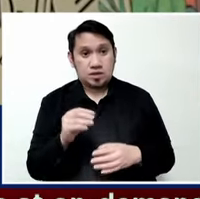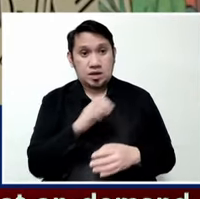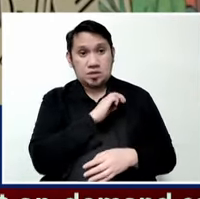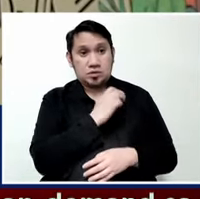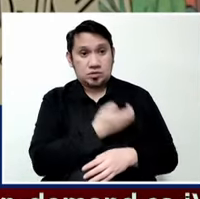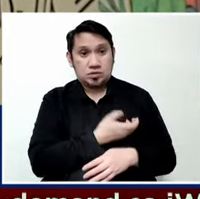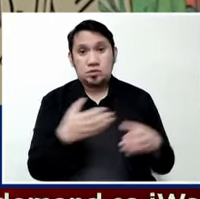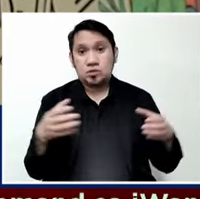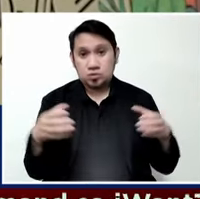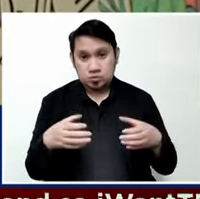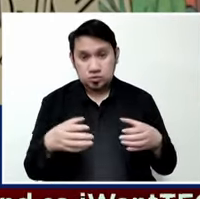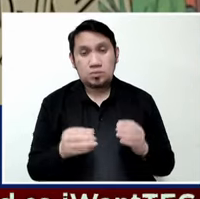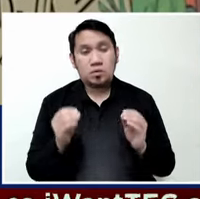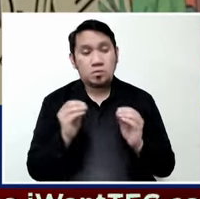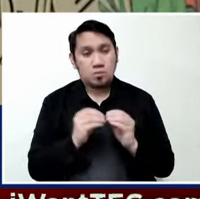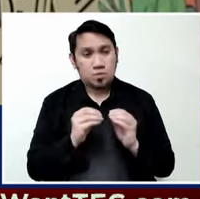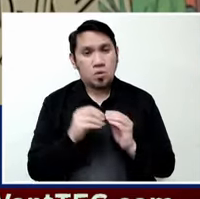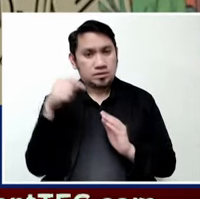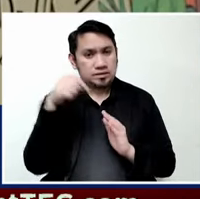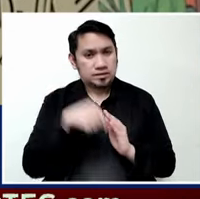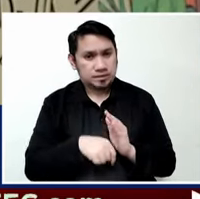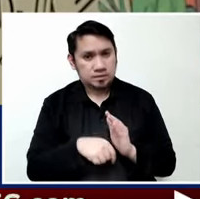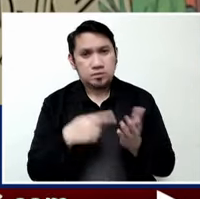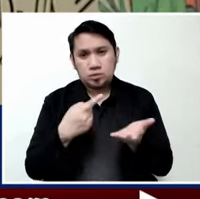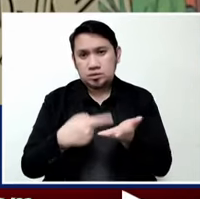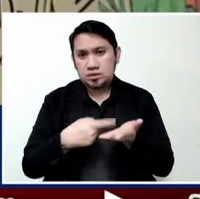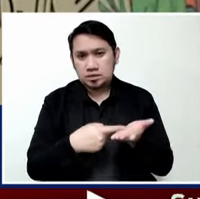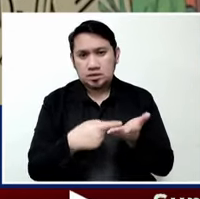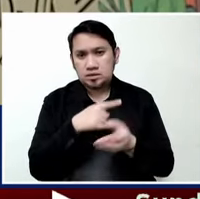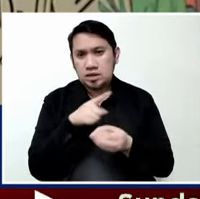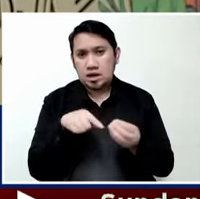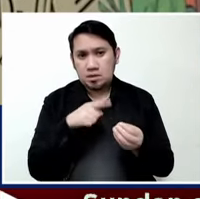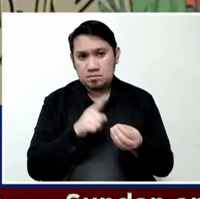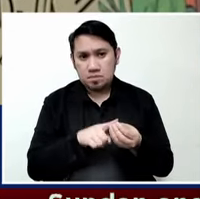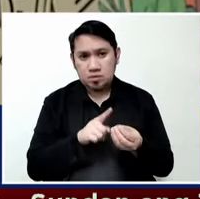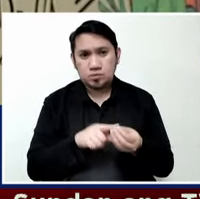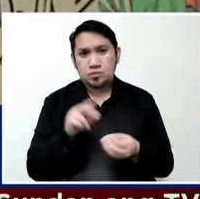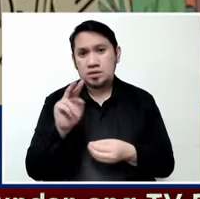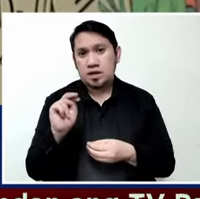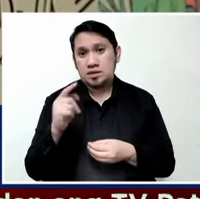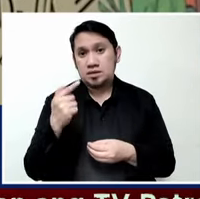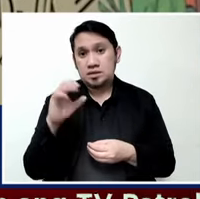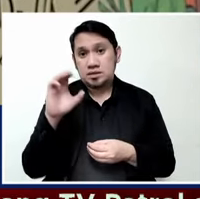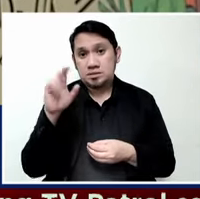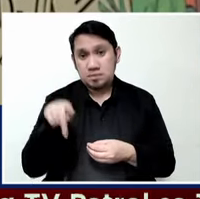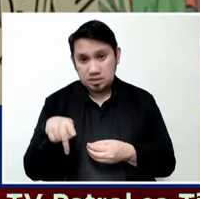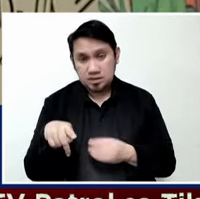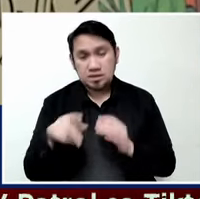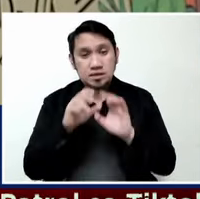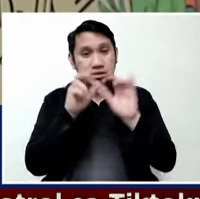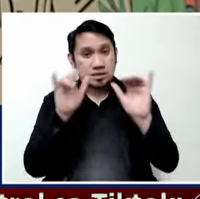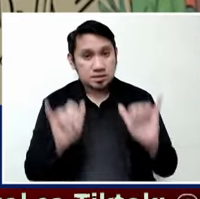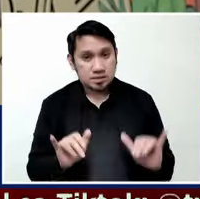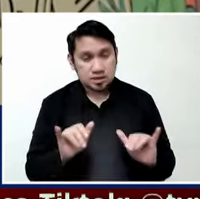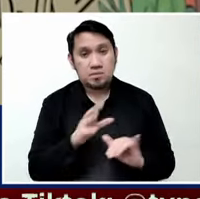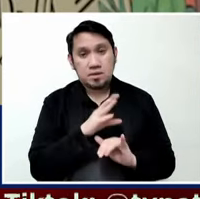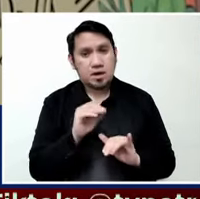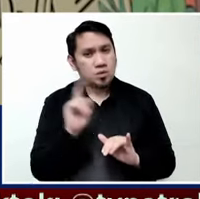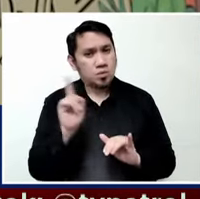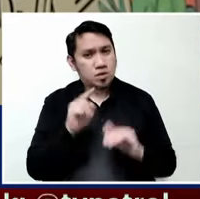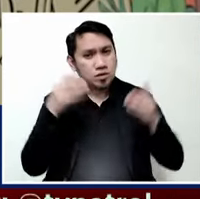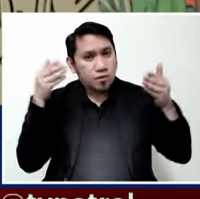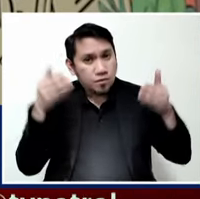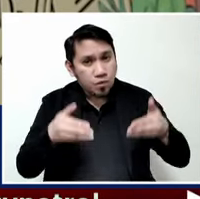ay para mas mapalalim pa yung pagtalakay tungkol dito sa operasyon ng NGCP at yung sesentrohan ng kanilang